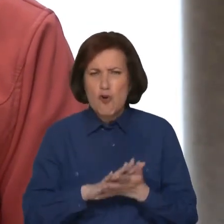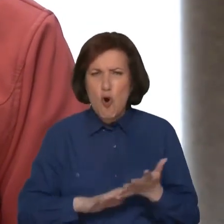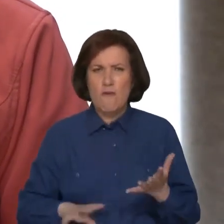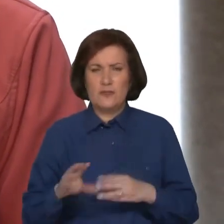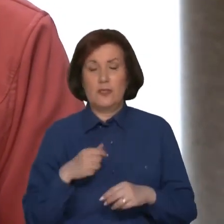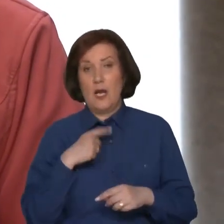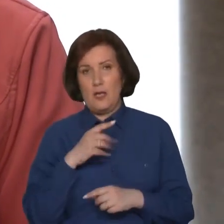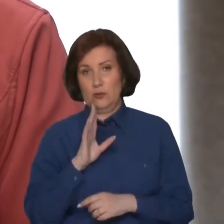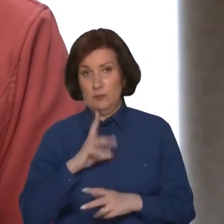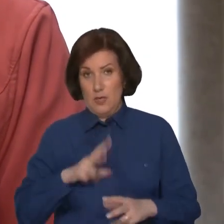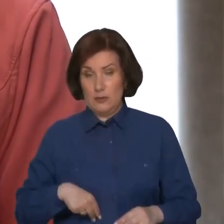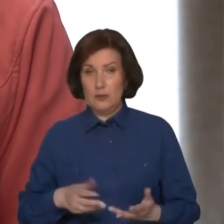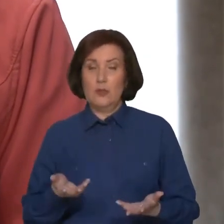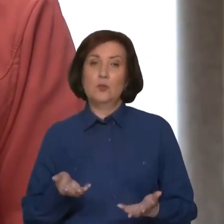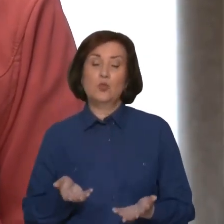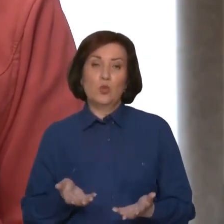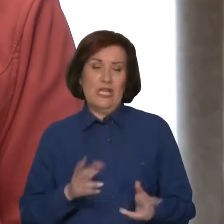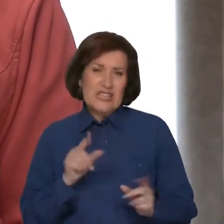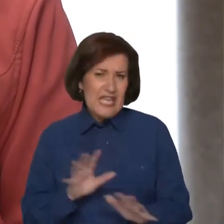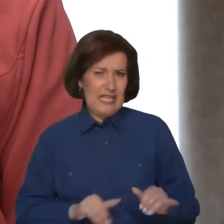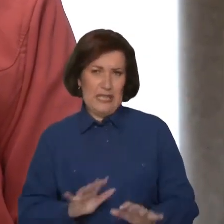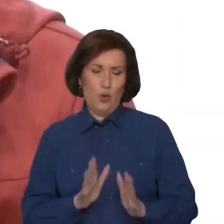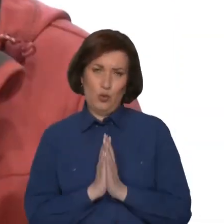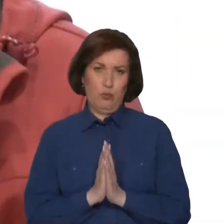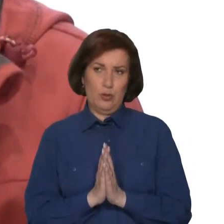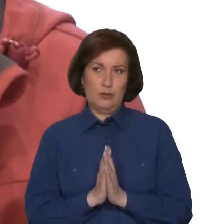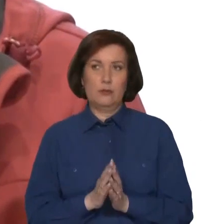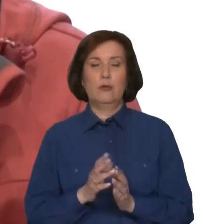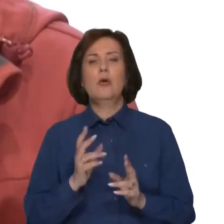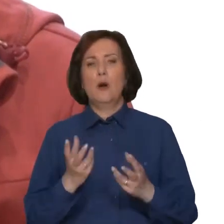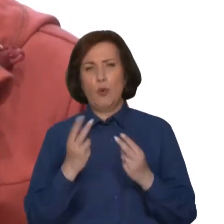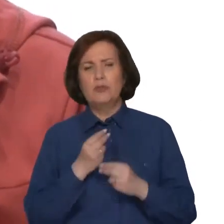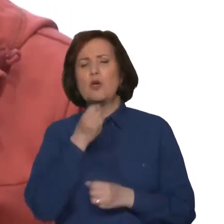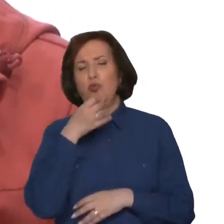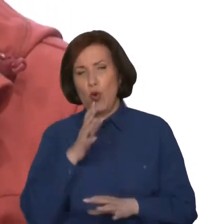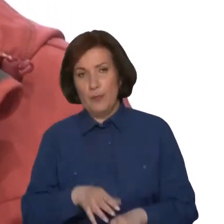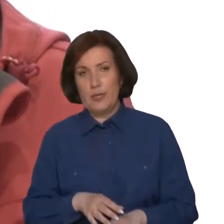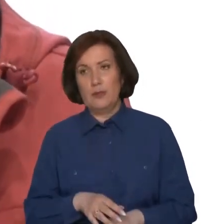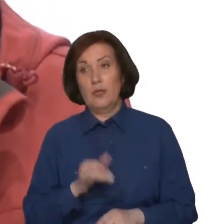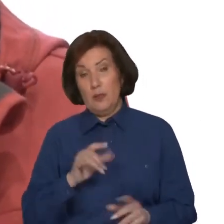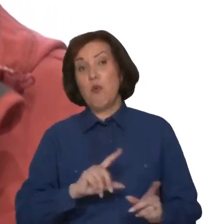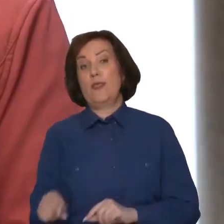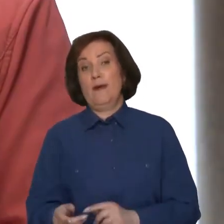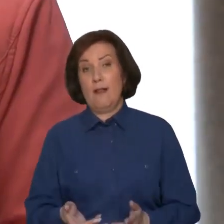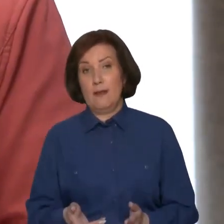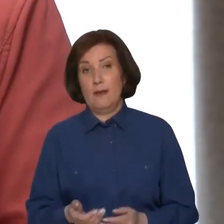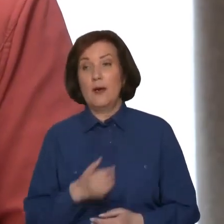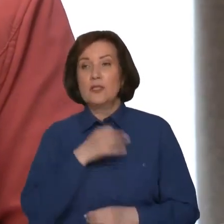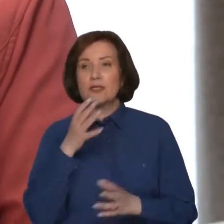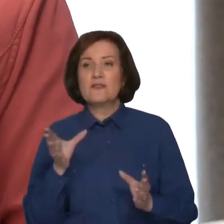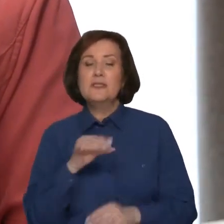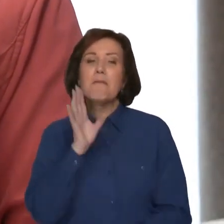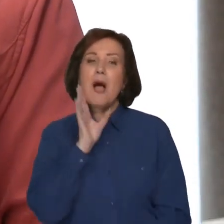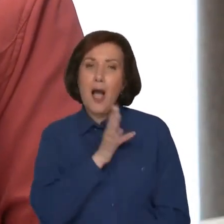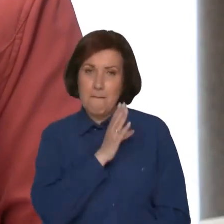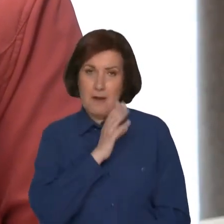все. Я кажу Каті, що не їдь нікуди, будь ласка. Вона пообіцяла добре. І поїхав. Хочу сказати всім